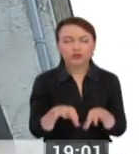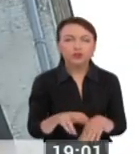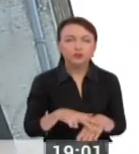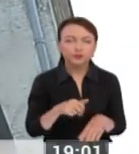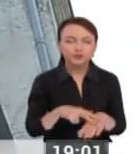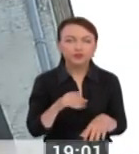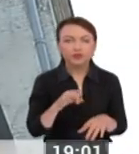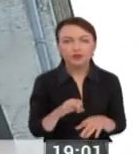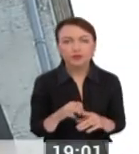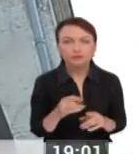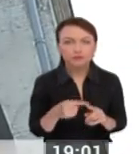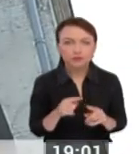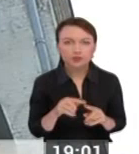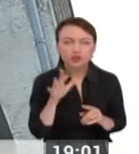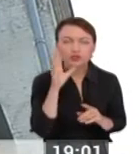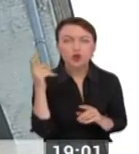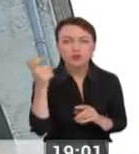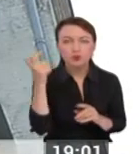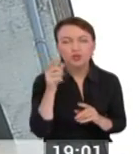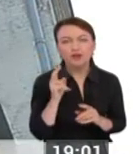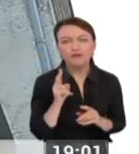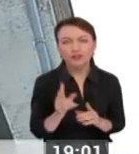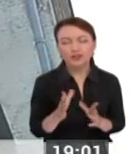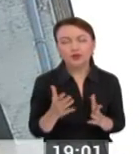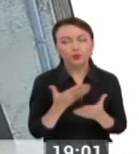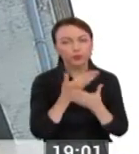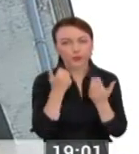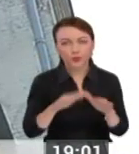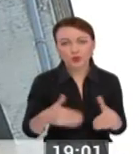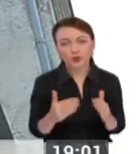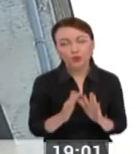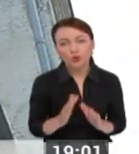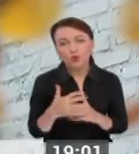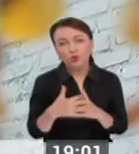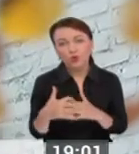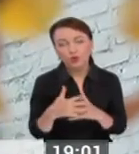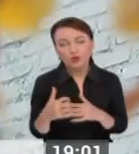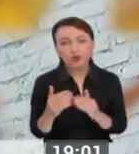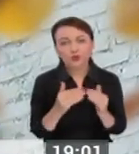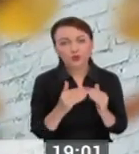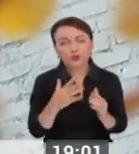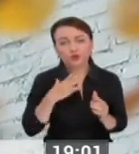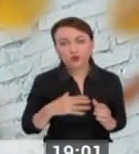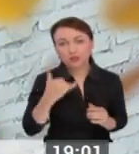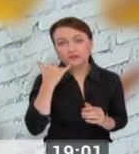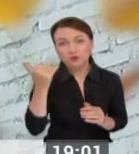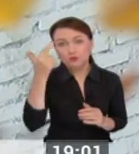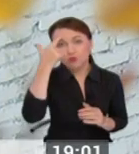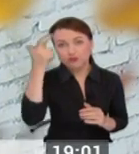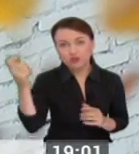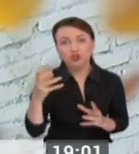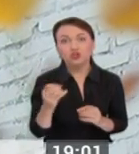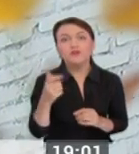групу. У цей час господарі квартири були відсутні, і вдома була лише кішка. Тож сусідам довелось дзвонити та повідомляти ще